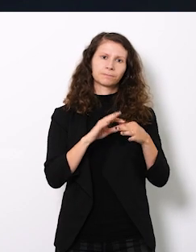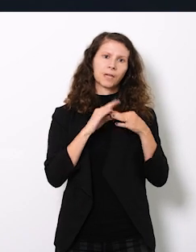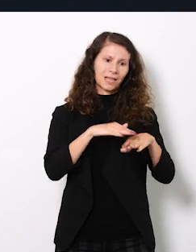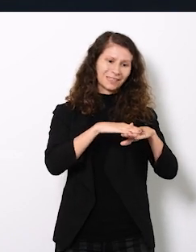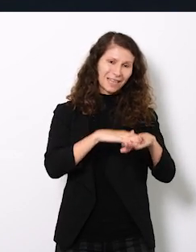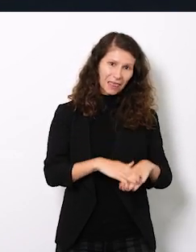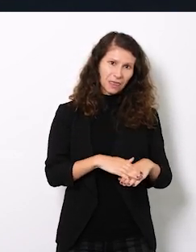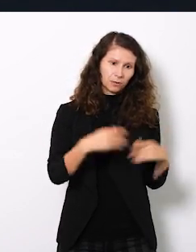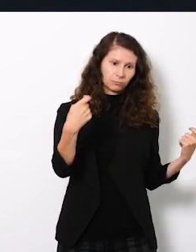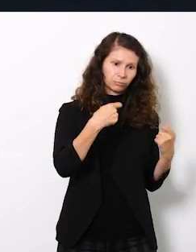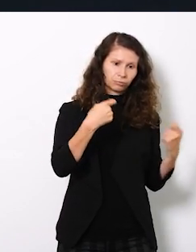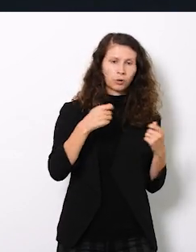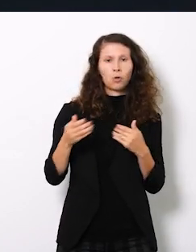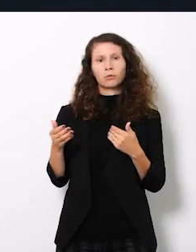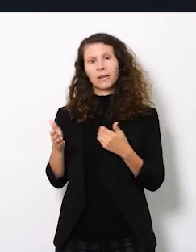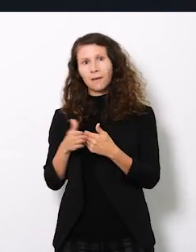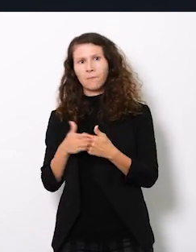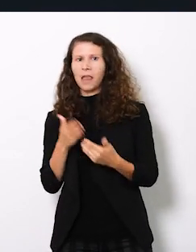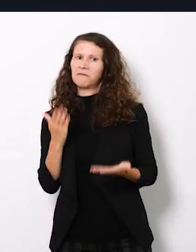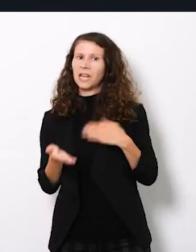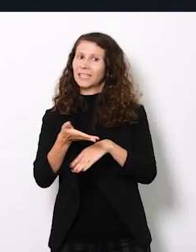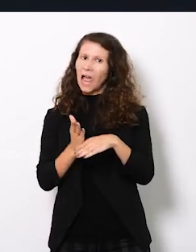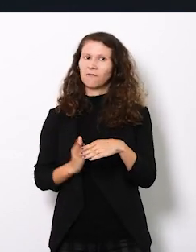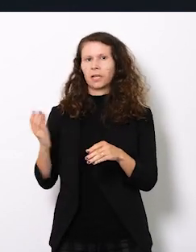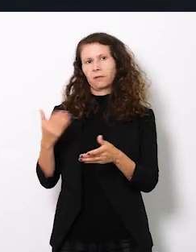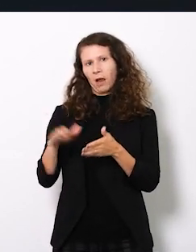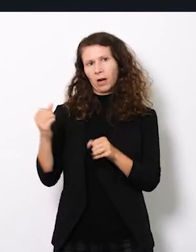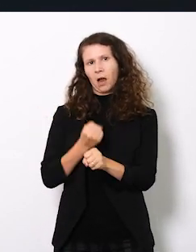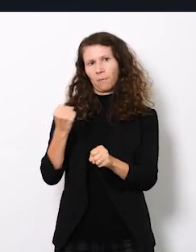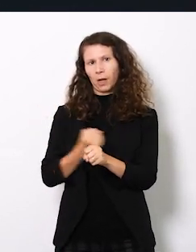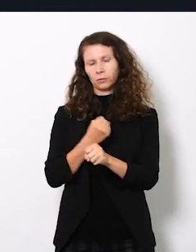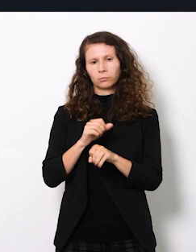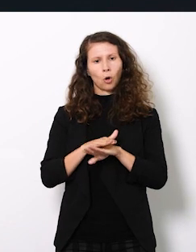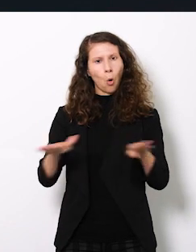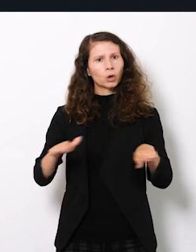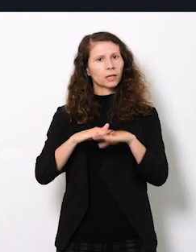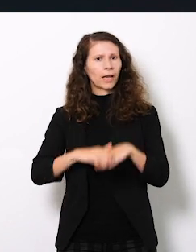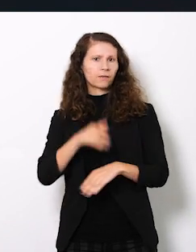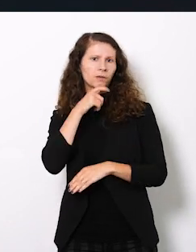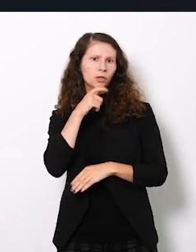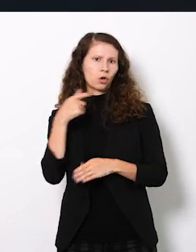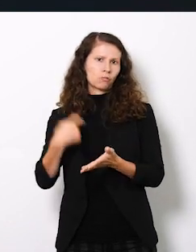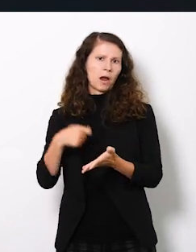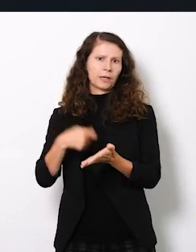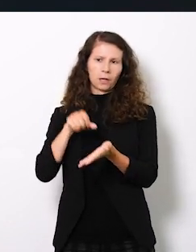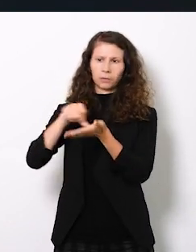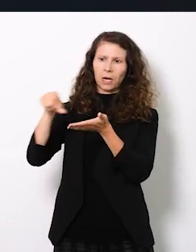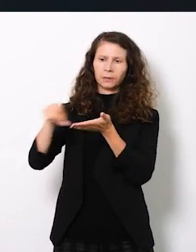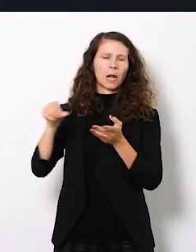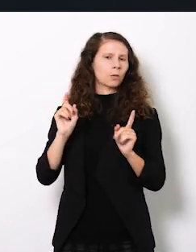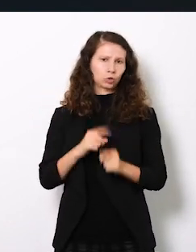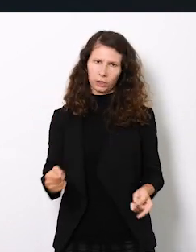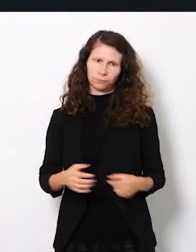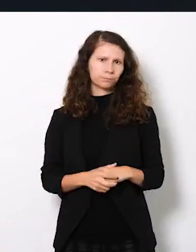noch teilweise vielleicht erwerbstätig zu sein, dann auch ohne Rentenversicherungsbeitrag zahlen zu müssen.